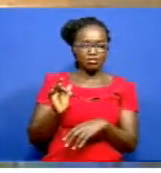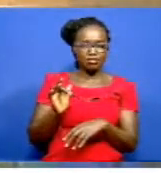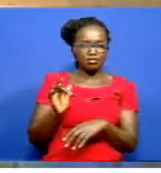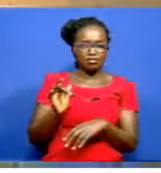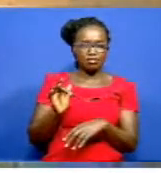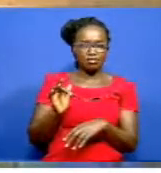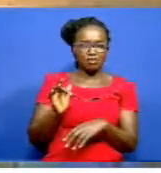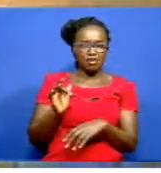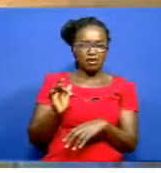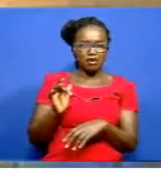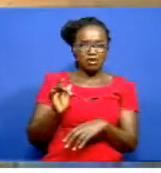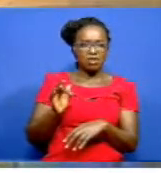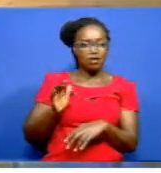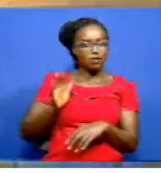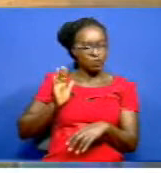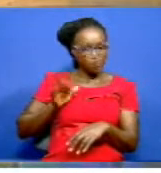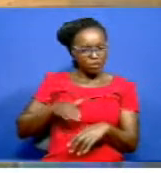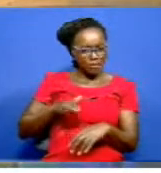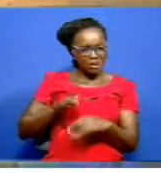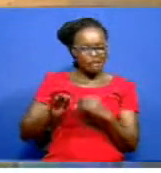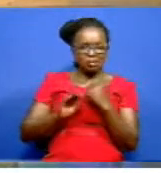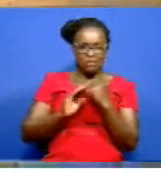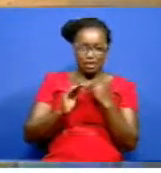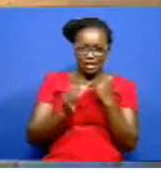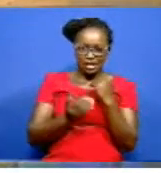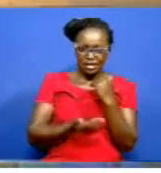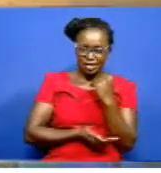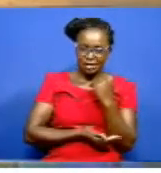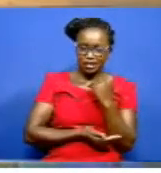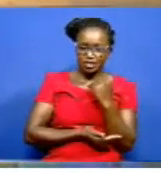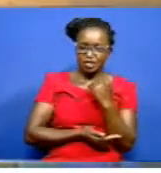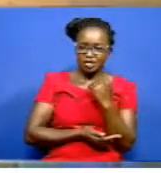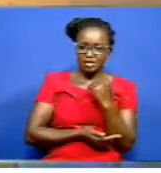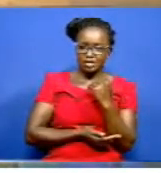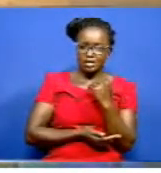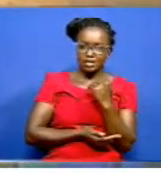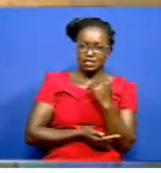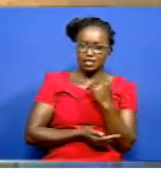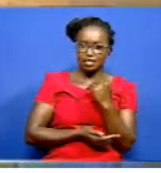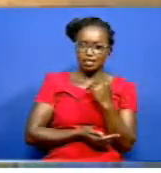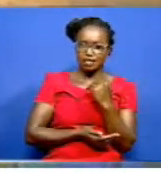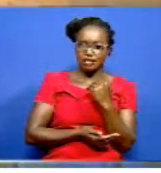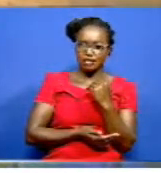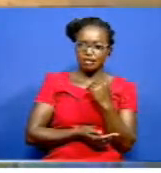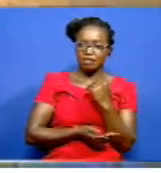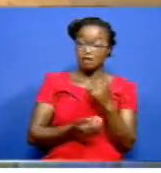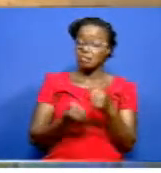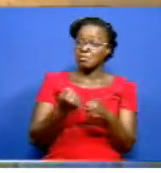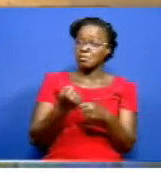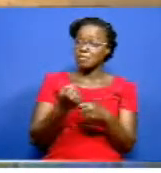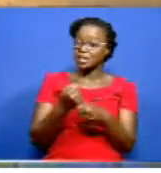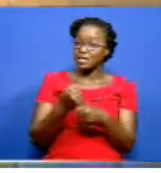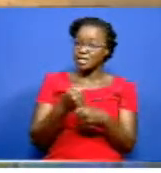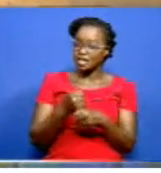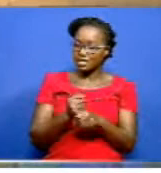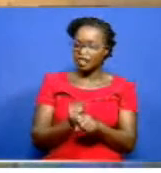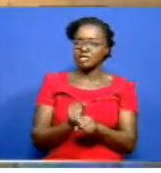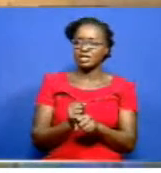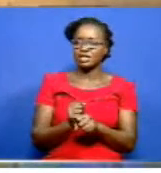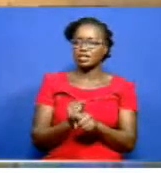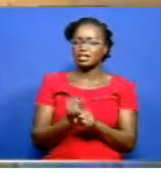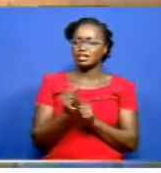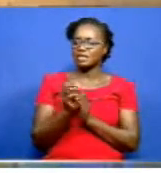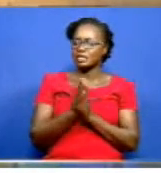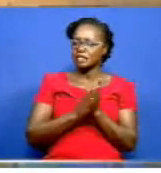mama walio wazito, wajawazito, yenye inafanya wapitie